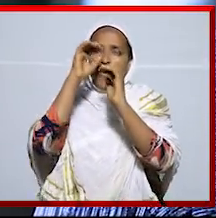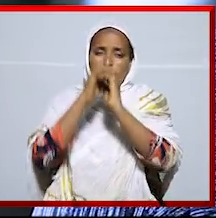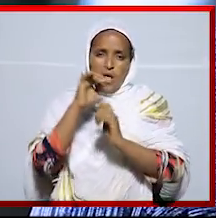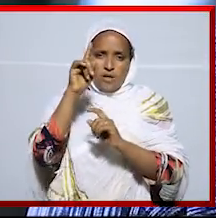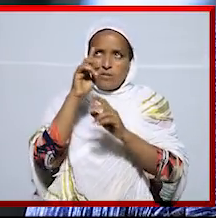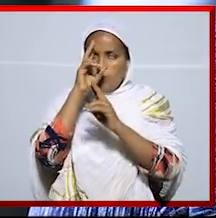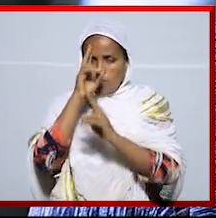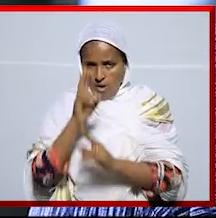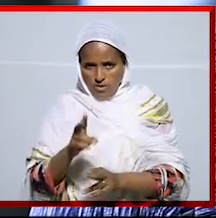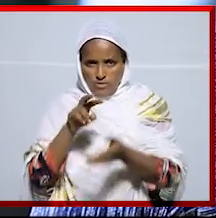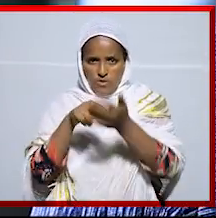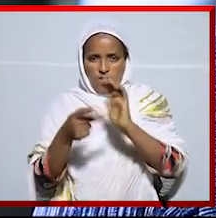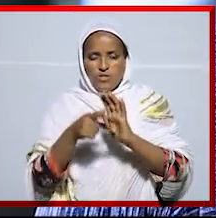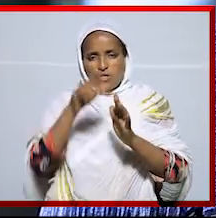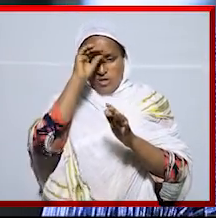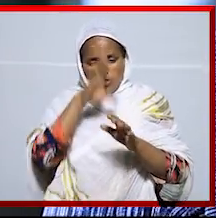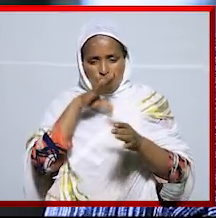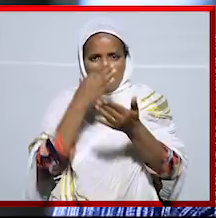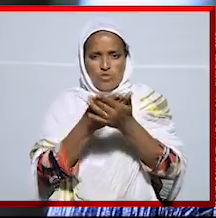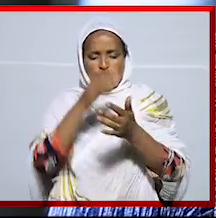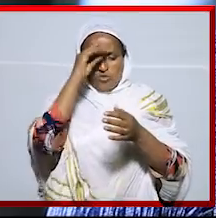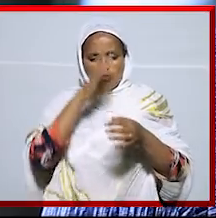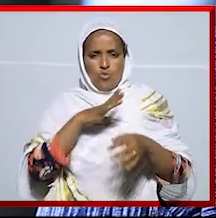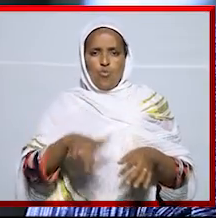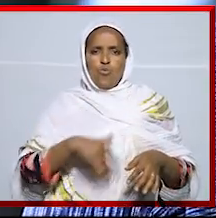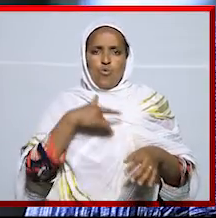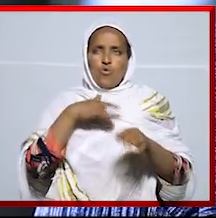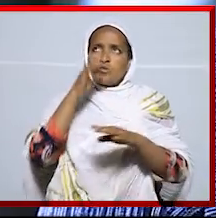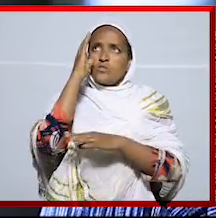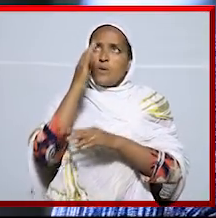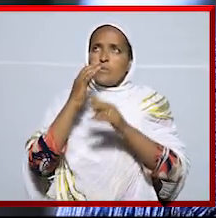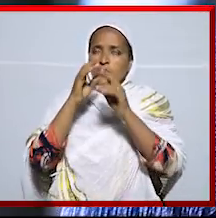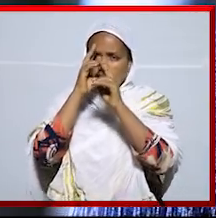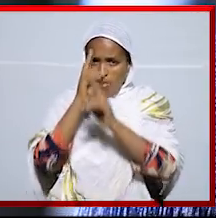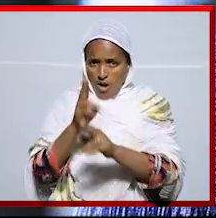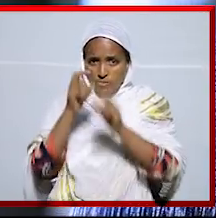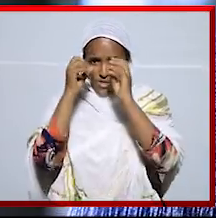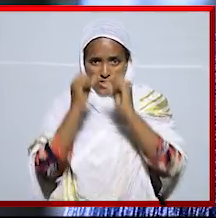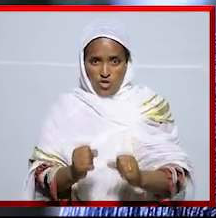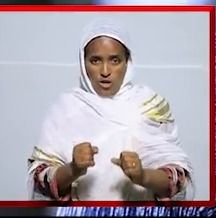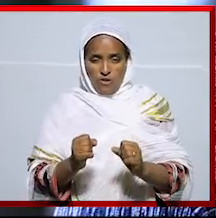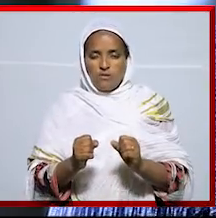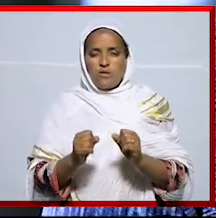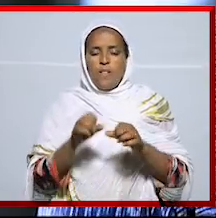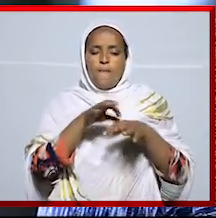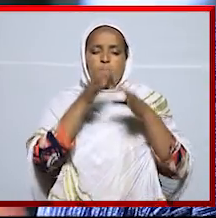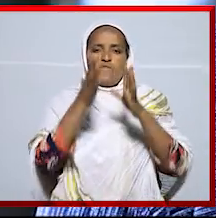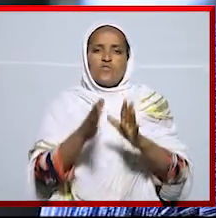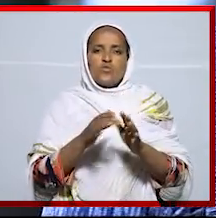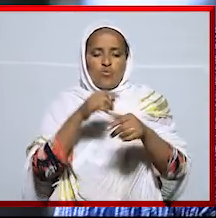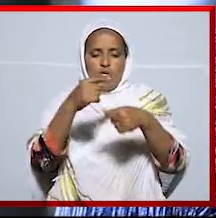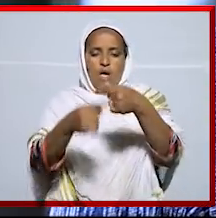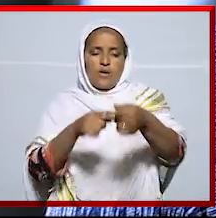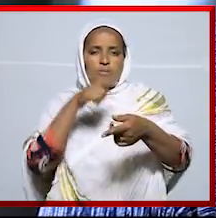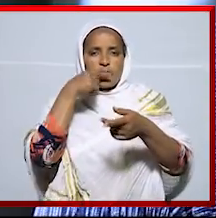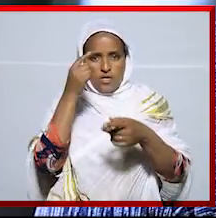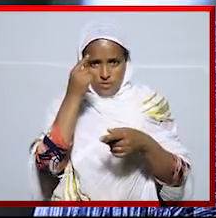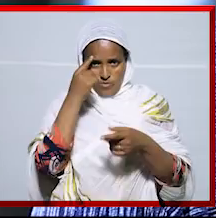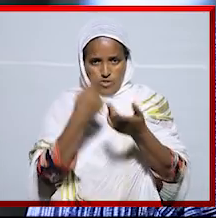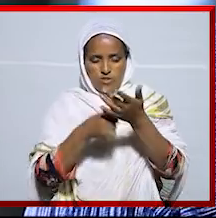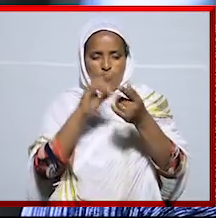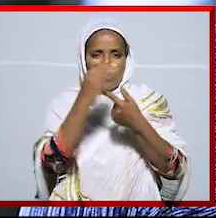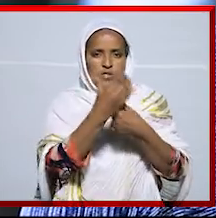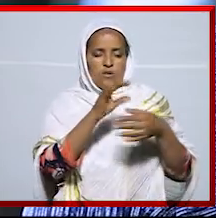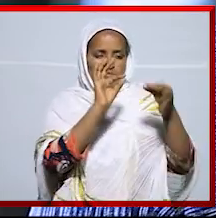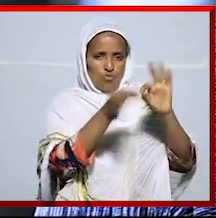የፈጠረውን አምላክ በማክበር ማለት ነው የሰው ልጅ ሰባዊነት ሲሰማውና የፈጠረውን አምላክ ማክበር ከቻለ መንፈሳዊነቱን አከይደብ